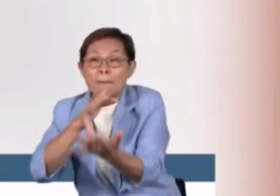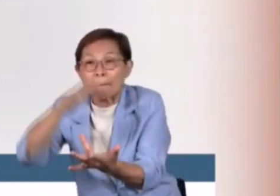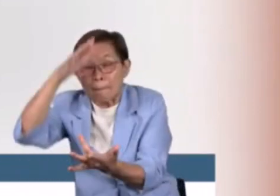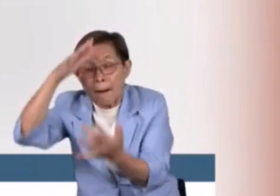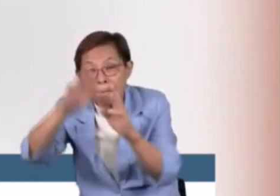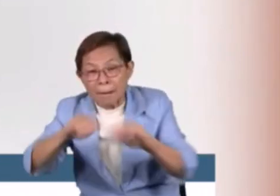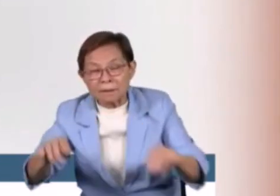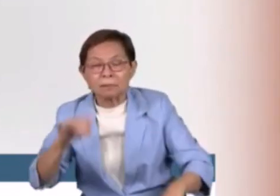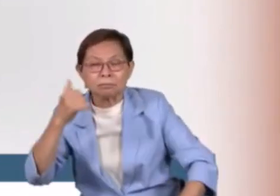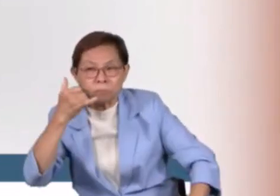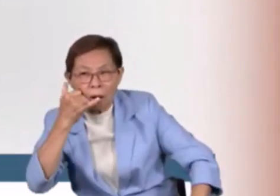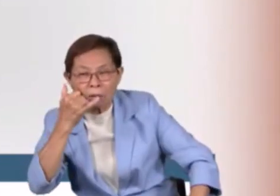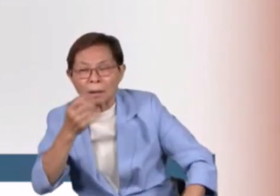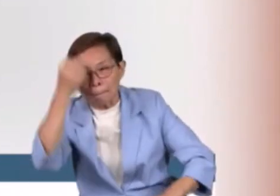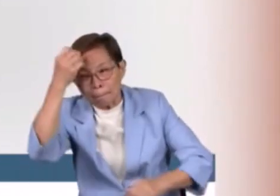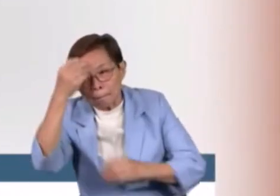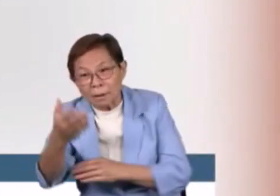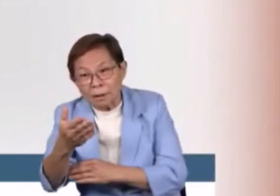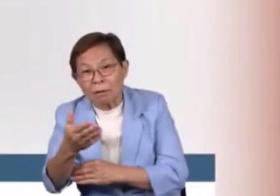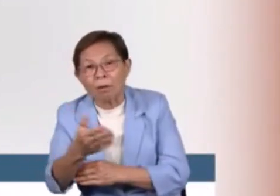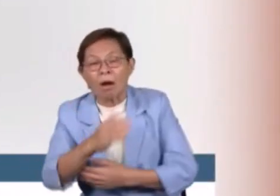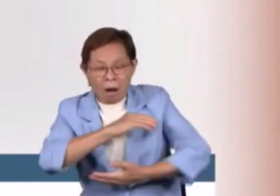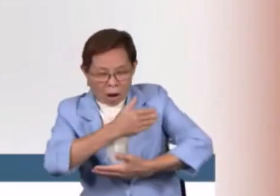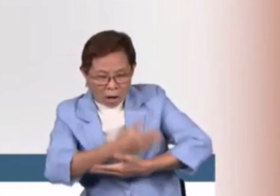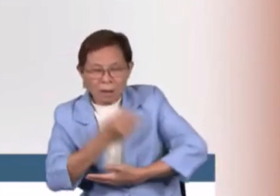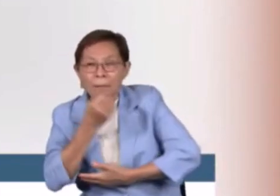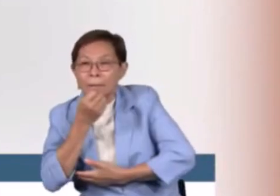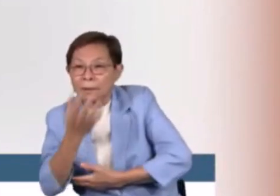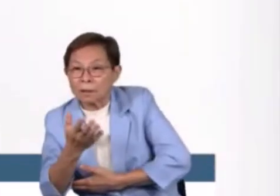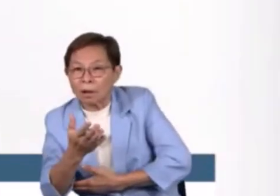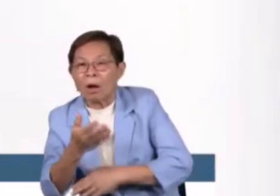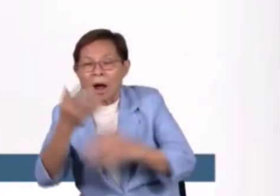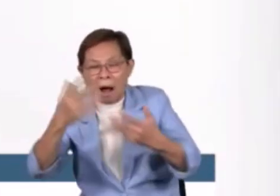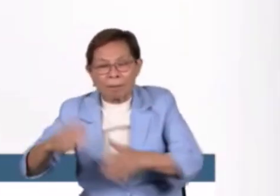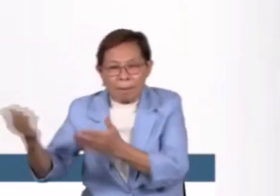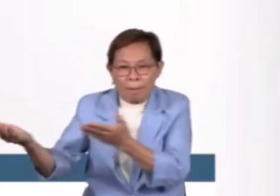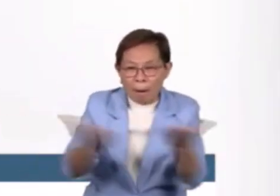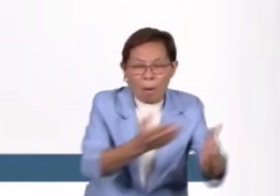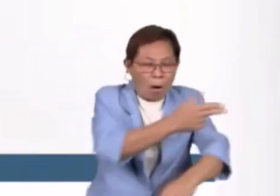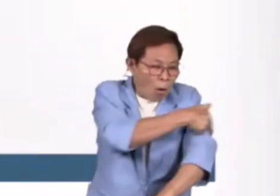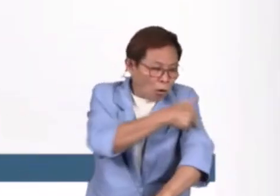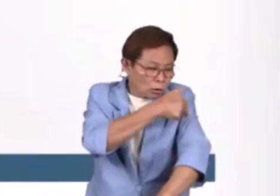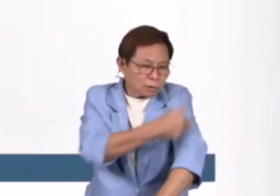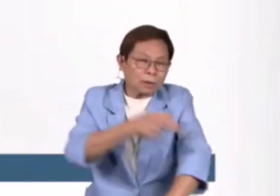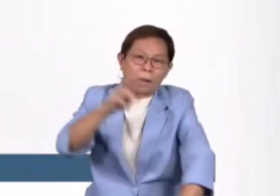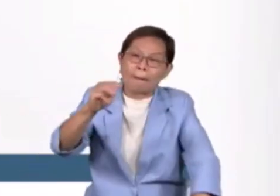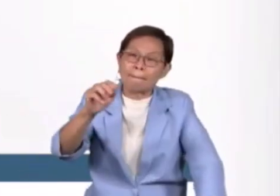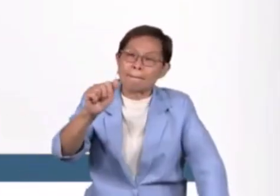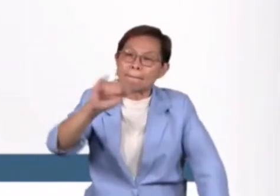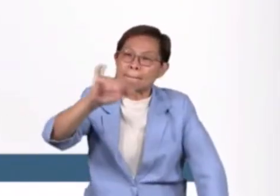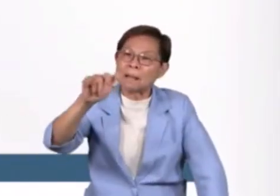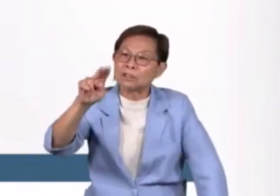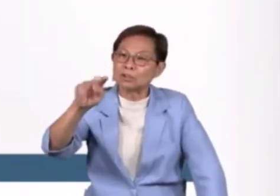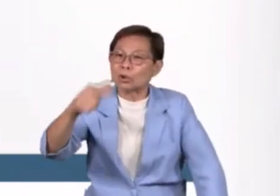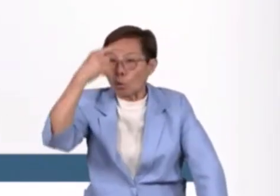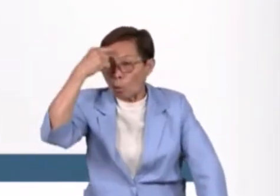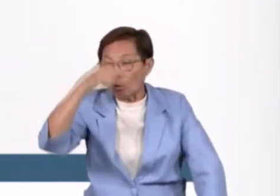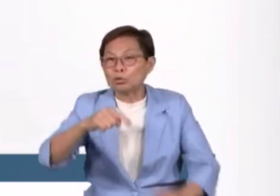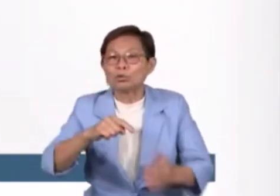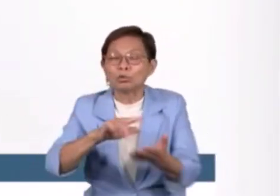Bapa pelajar berkenaan dan memberitahu keadaan anak mereka sebelum dibawa ke hospital Manjung untuk mendapatkan